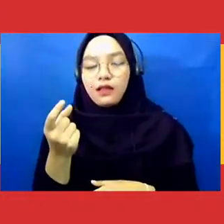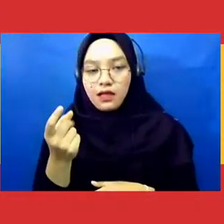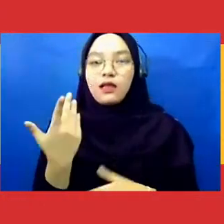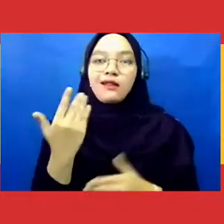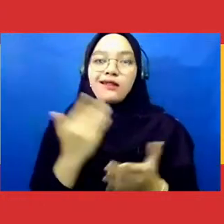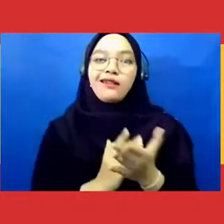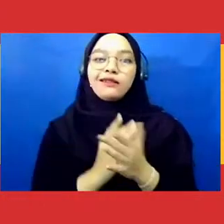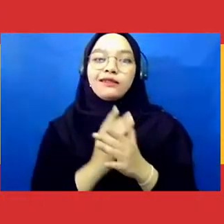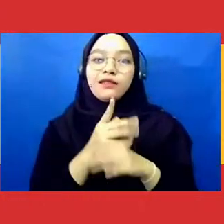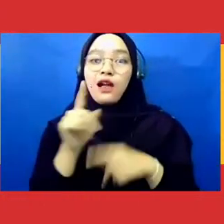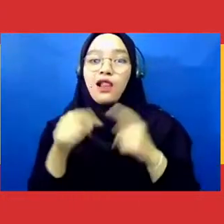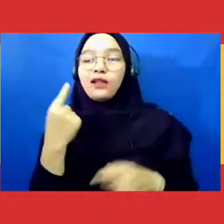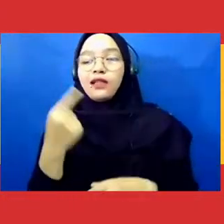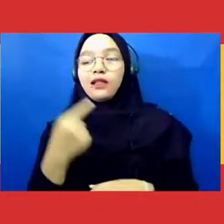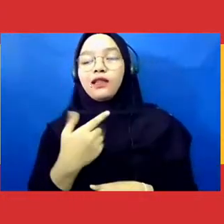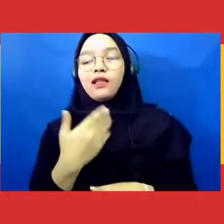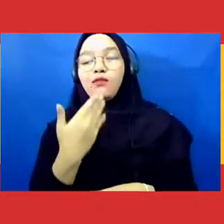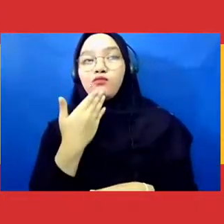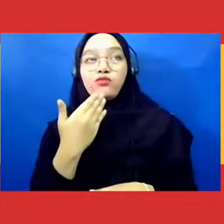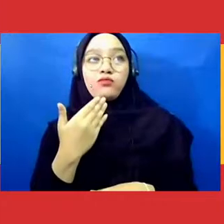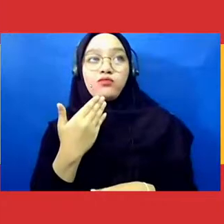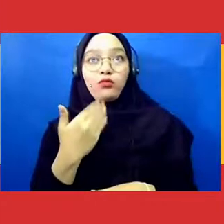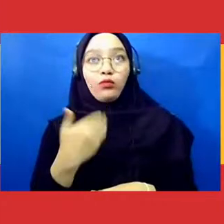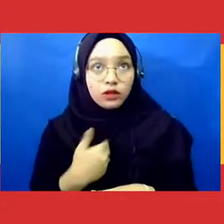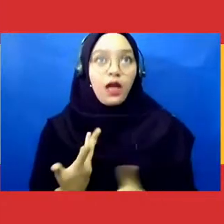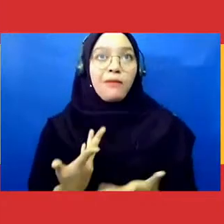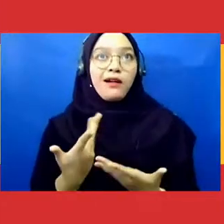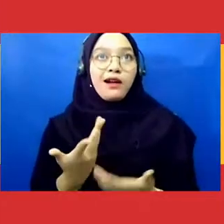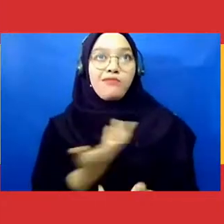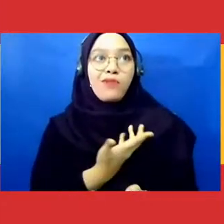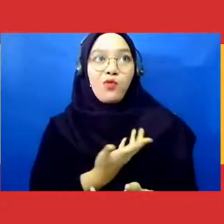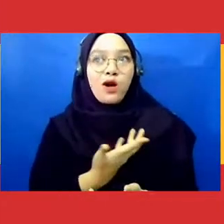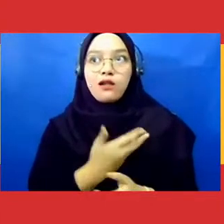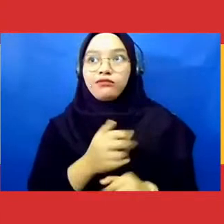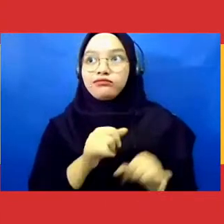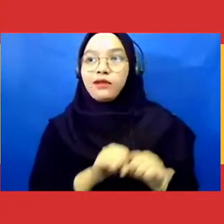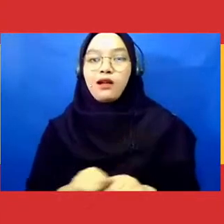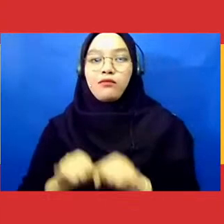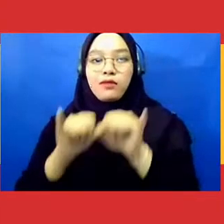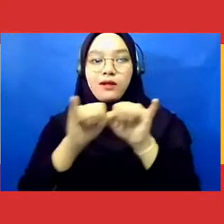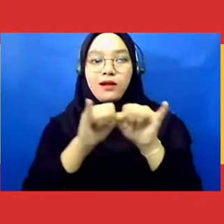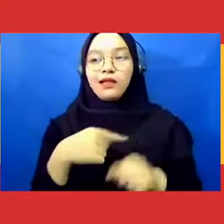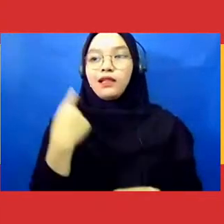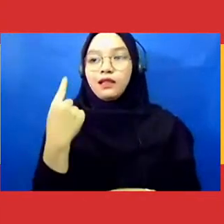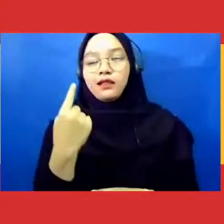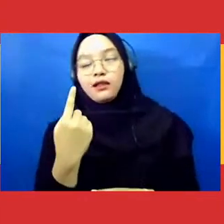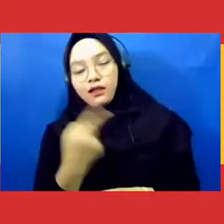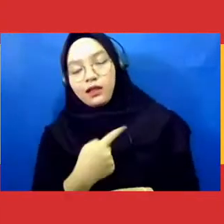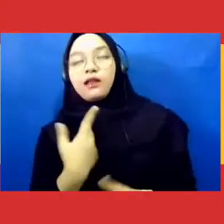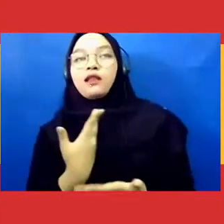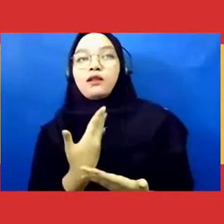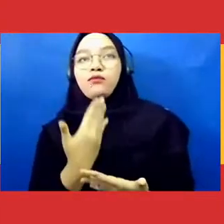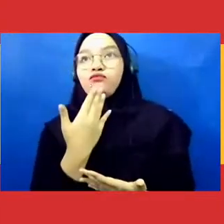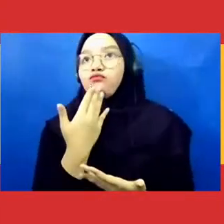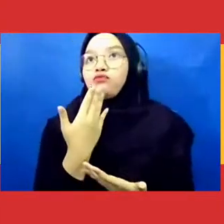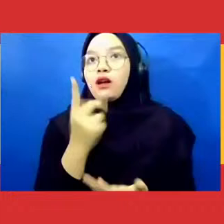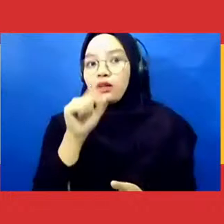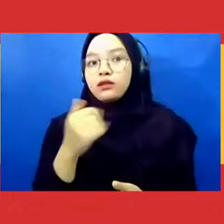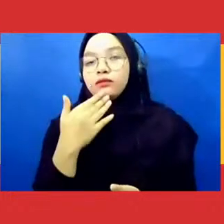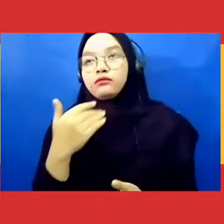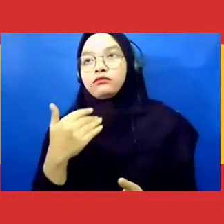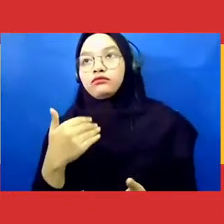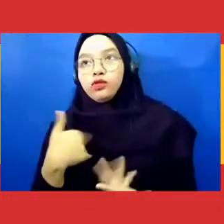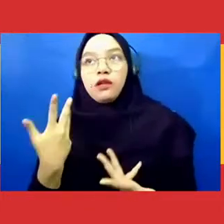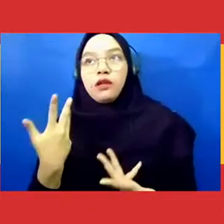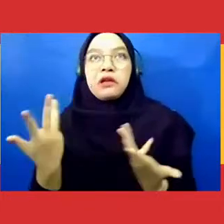dan mempunyai komitmen bersama, maka kita harus menyiapkan apa? Masing-masing kepala daerah harus memahami tentang apa?